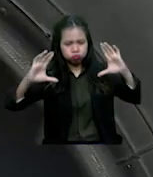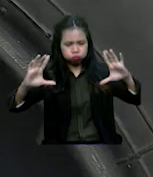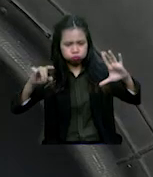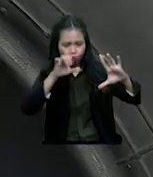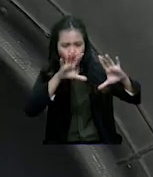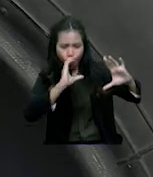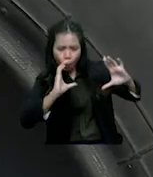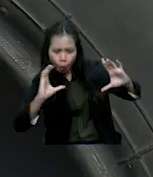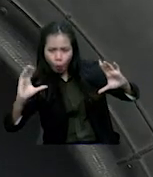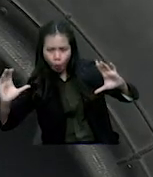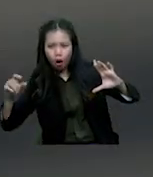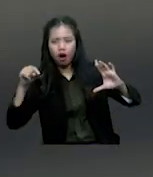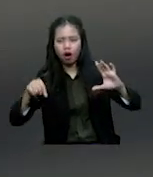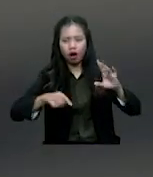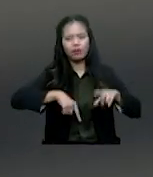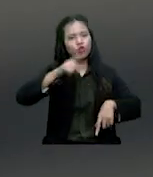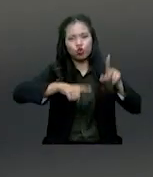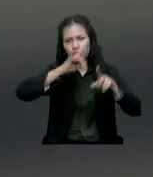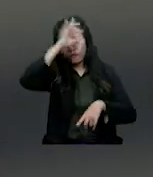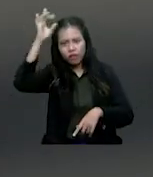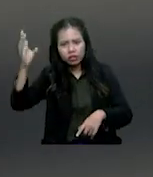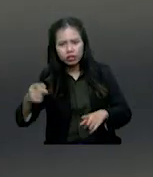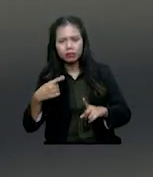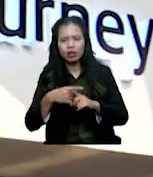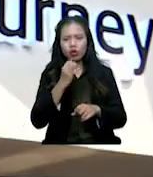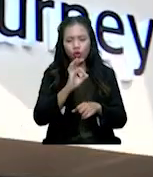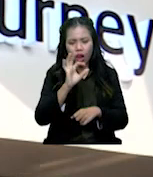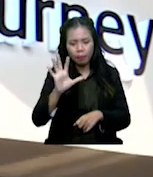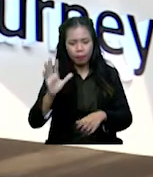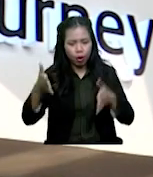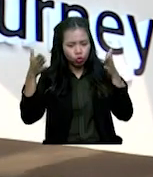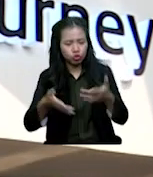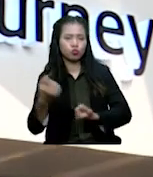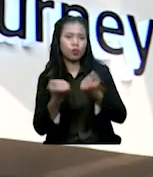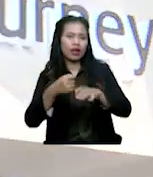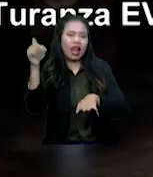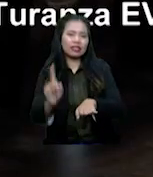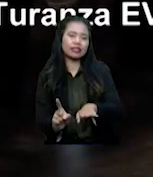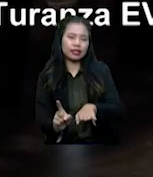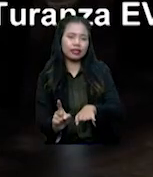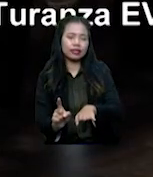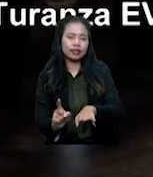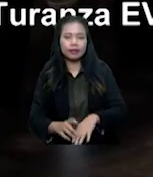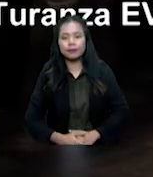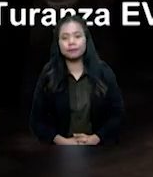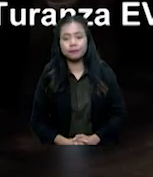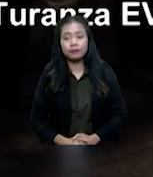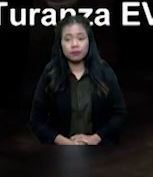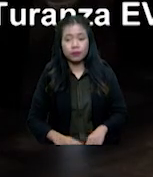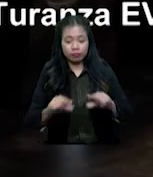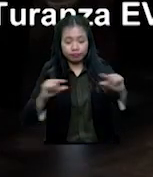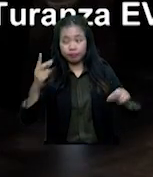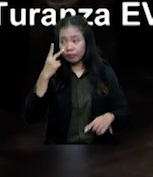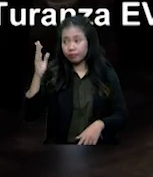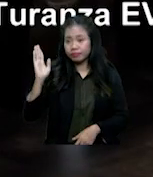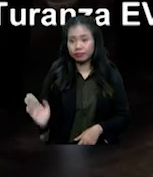Turanza T005A khusus untuk kendaraan listrik. Bridgestone is always on the looking out